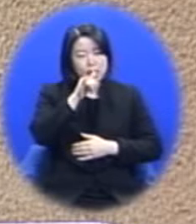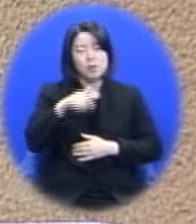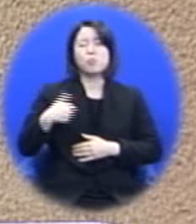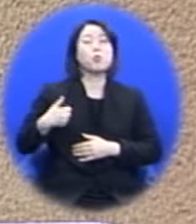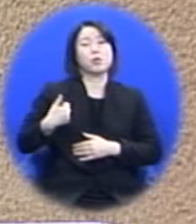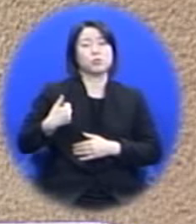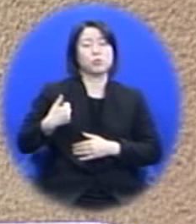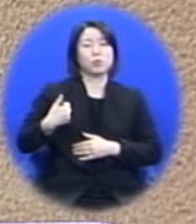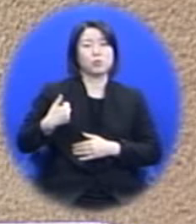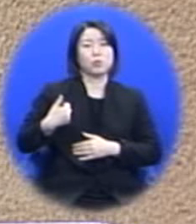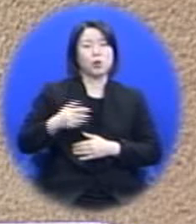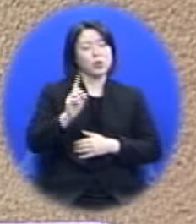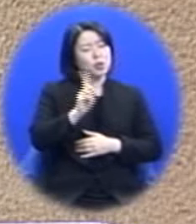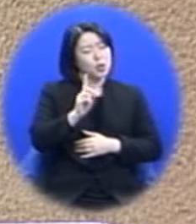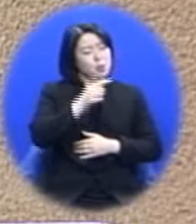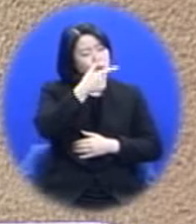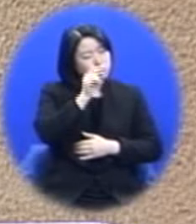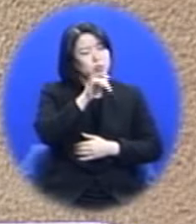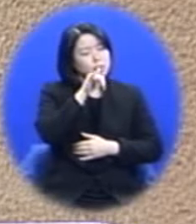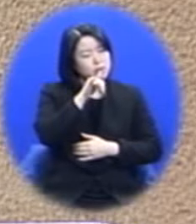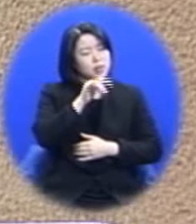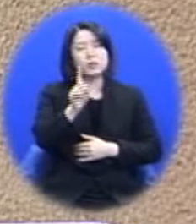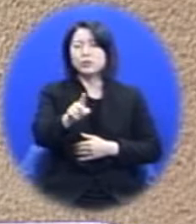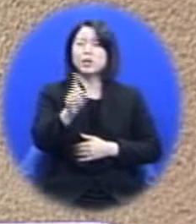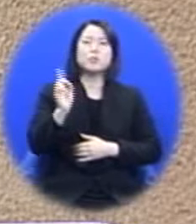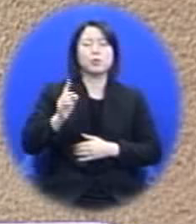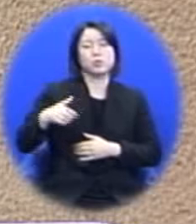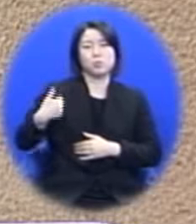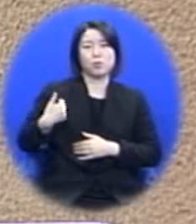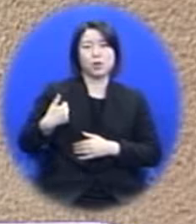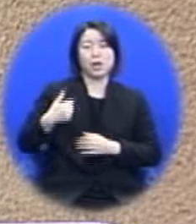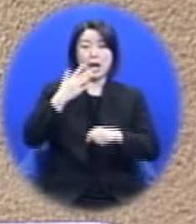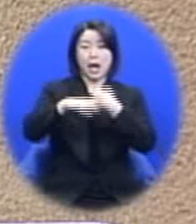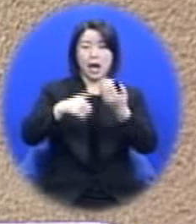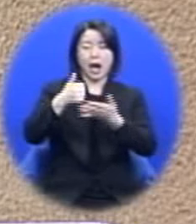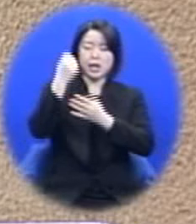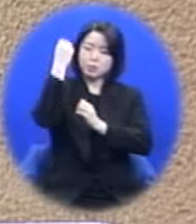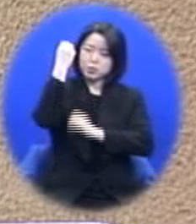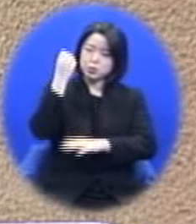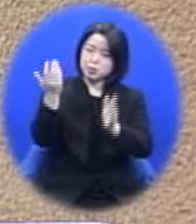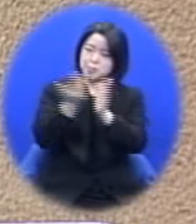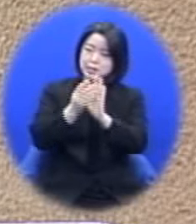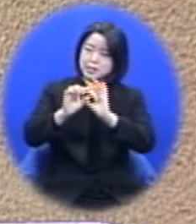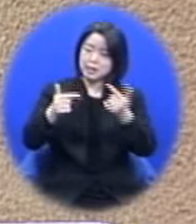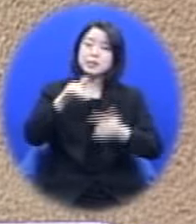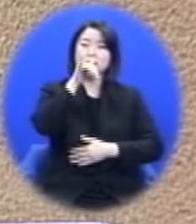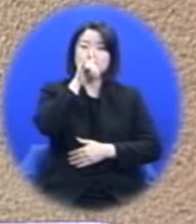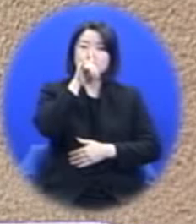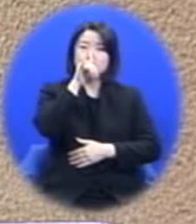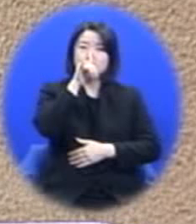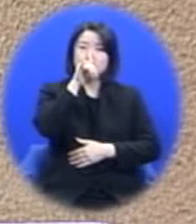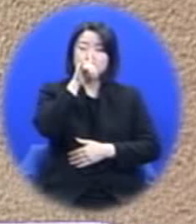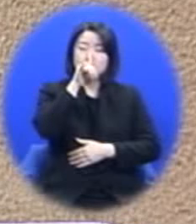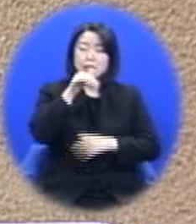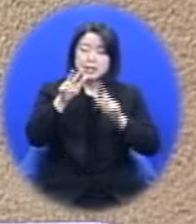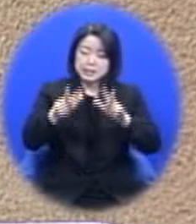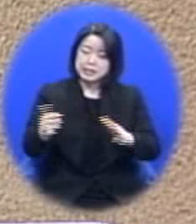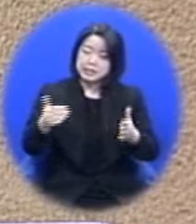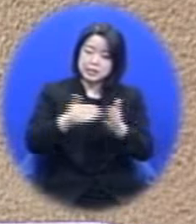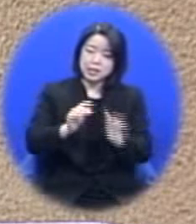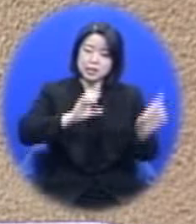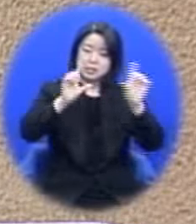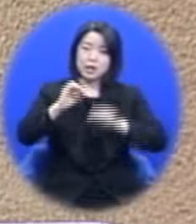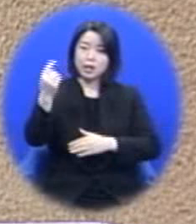몰랐어요. 뭔가 부족한 게 있어요. 하나님의 기준에 안 맞는 게 있어요. 저는 지금까지 살아오는